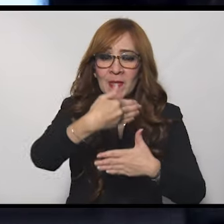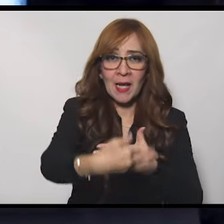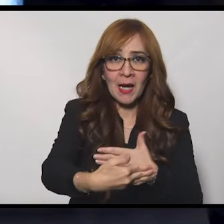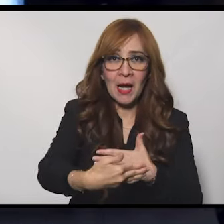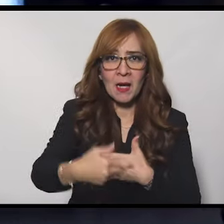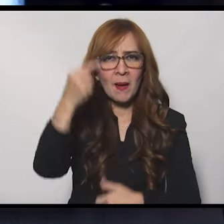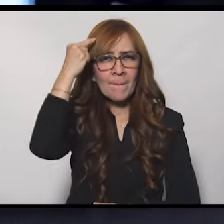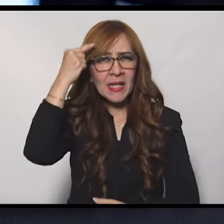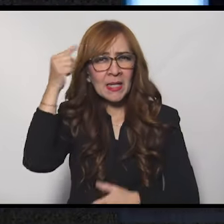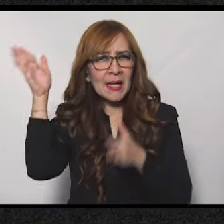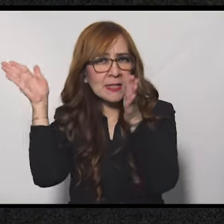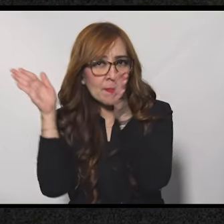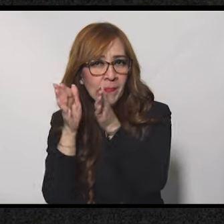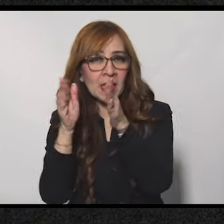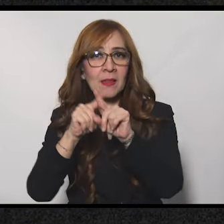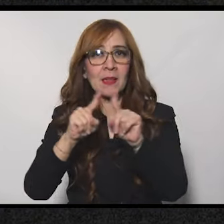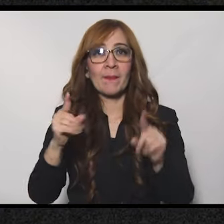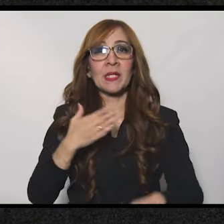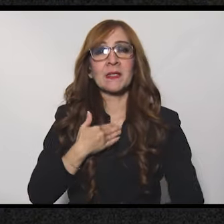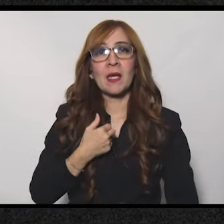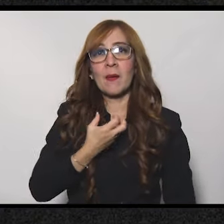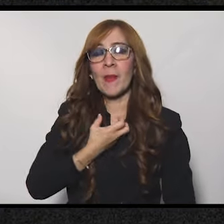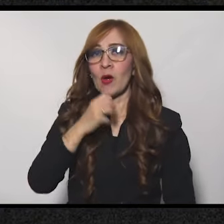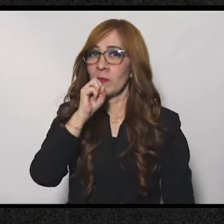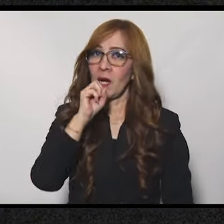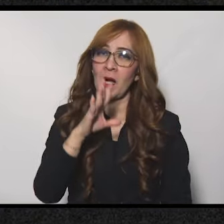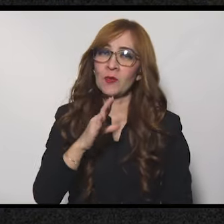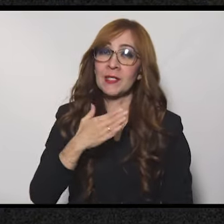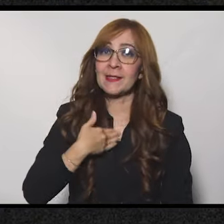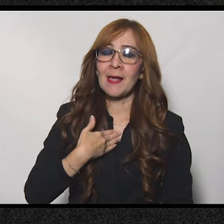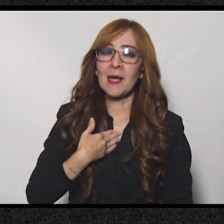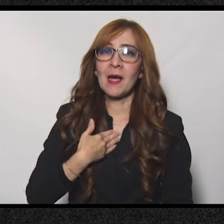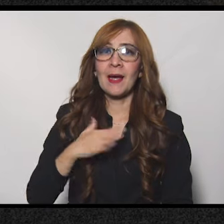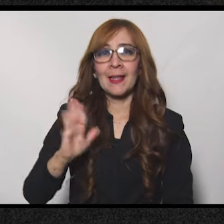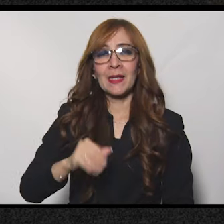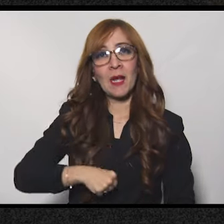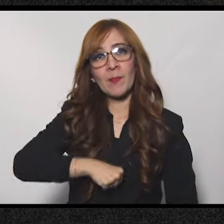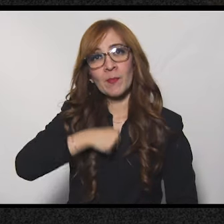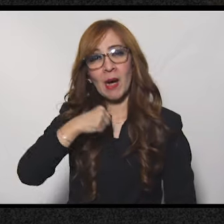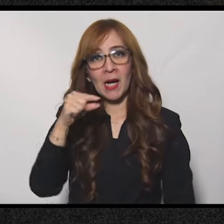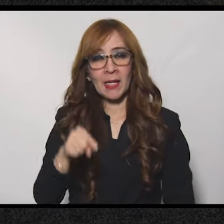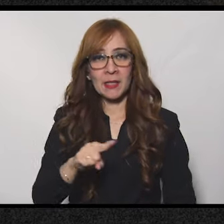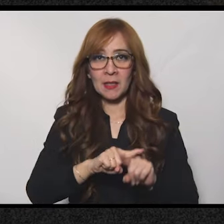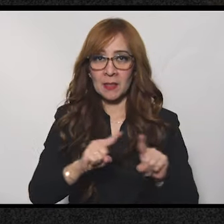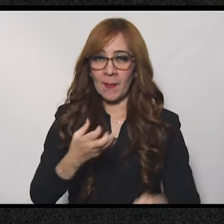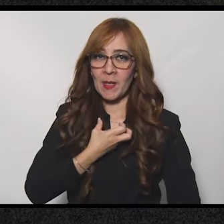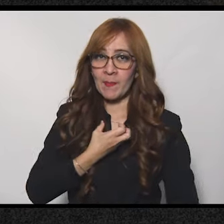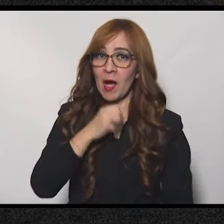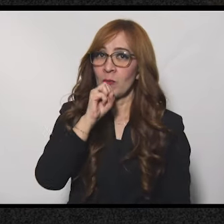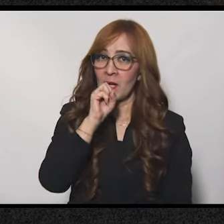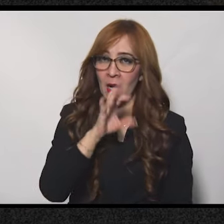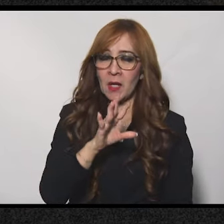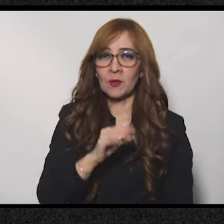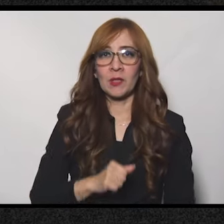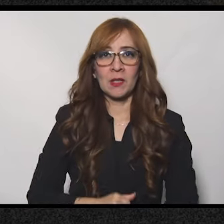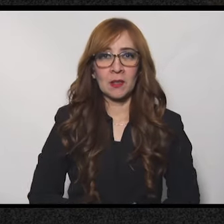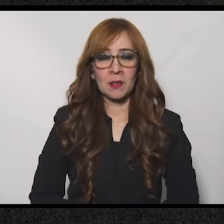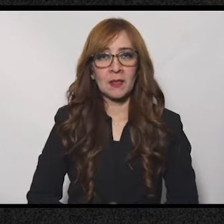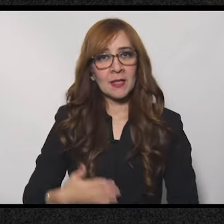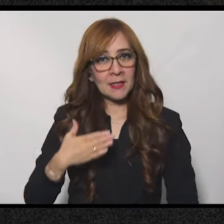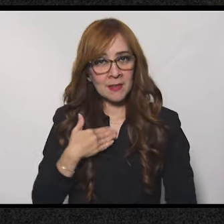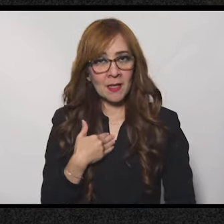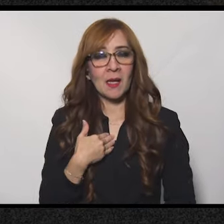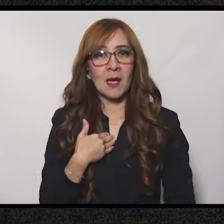loh. Tapi saya ingin mengakui, saya tidak membanggakan hal ini, tapi saya ingin mengakui,